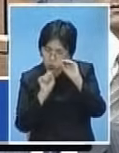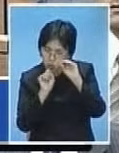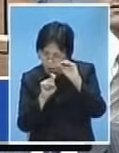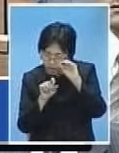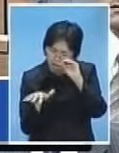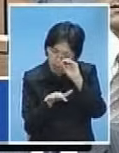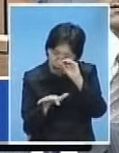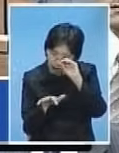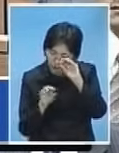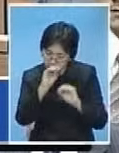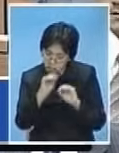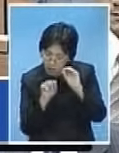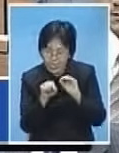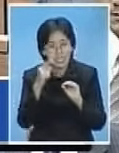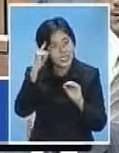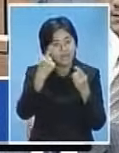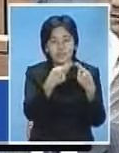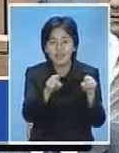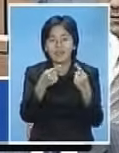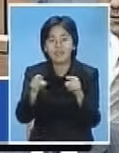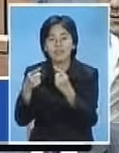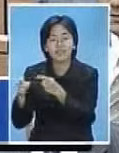าะที่อยากจะขออนุญาตท่านประธาน